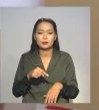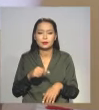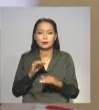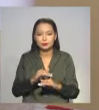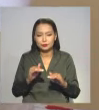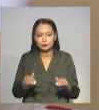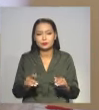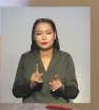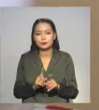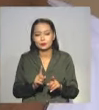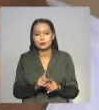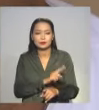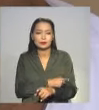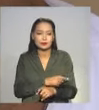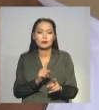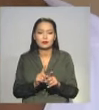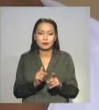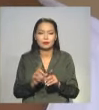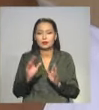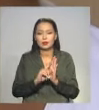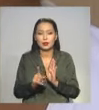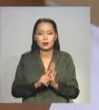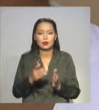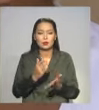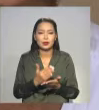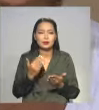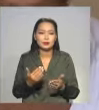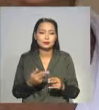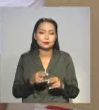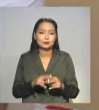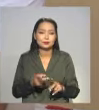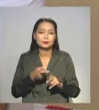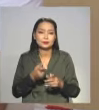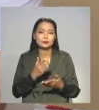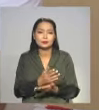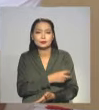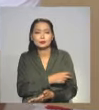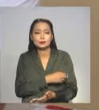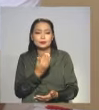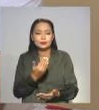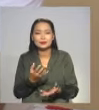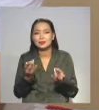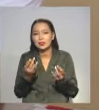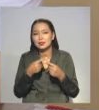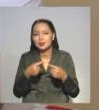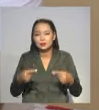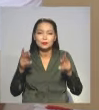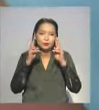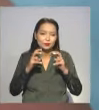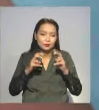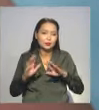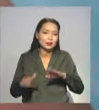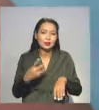дауалам жүрдім больницаларда. Хуснединнің дертіне жары дауа болды. Дәрігерлер анализдермен түрлі тексерулерден кейін